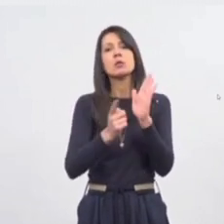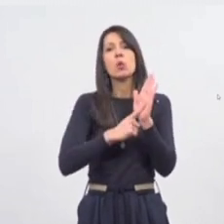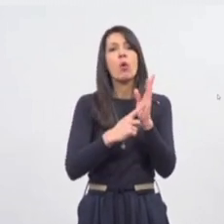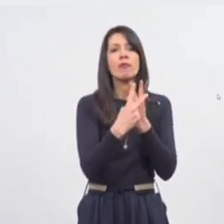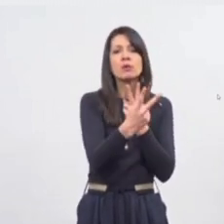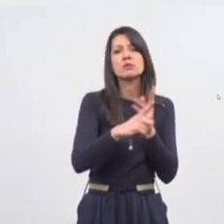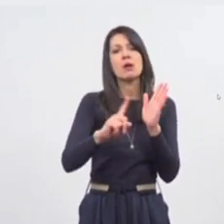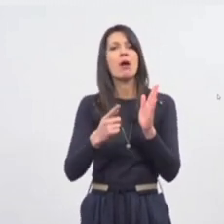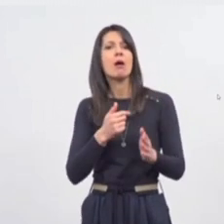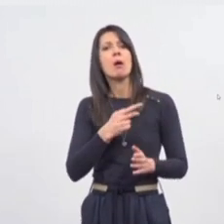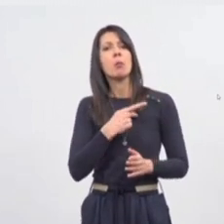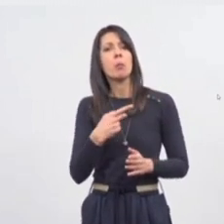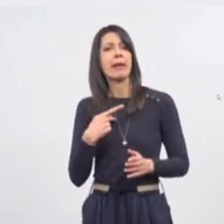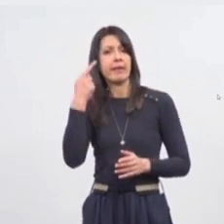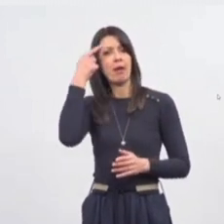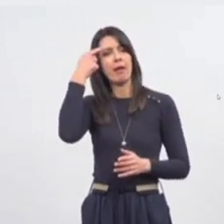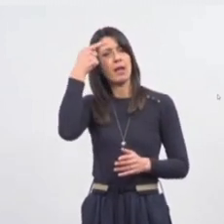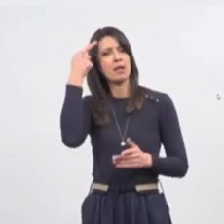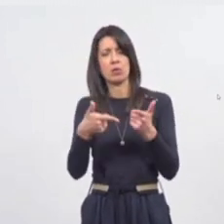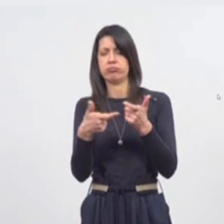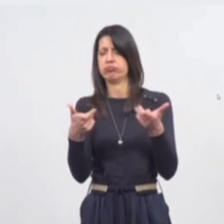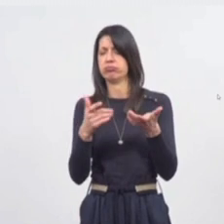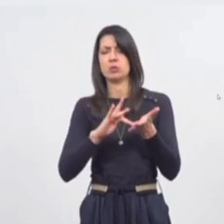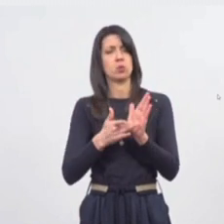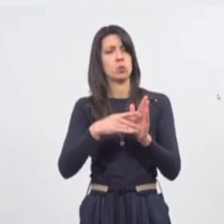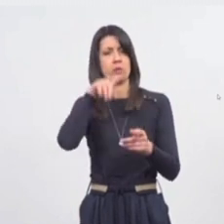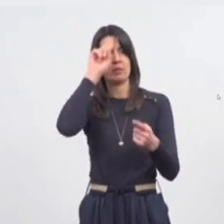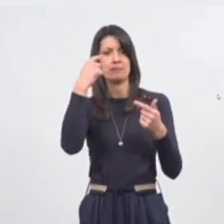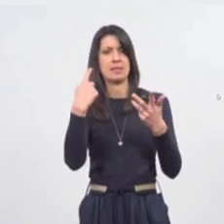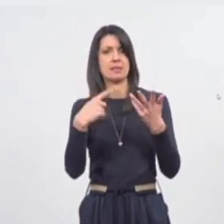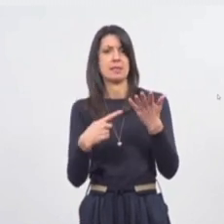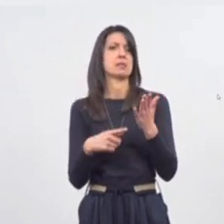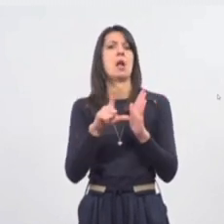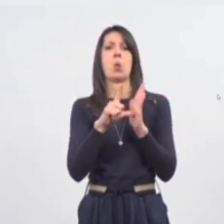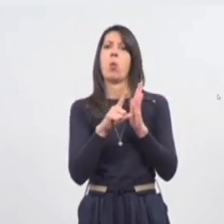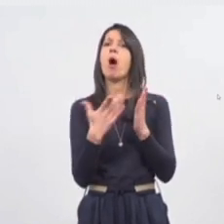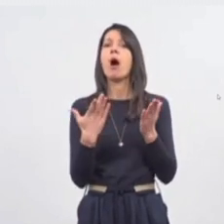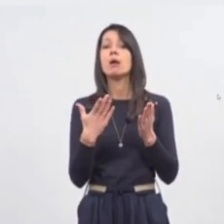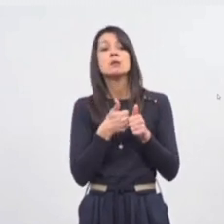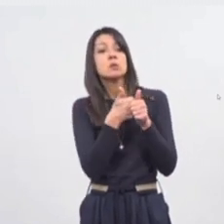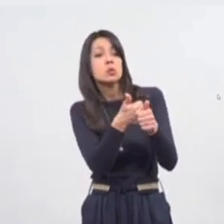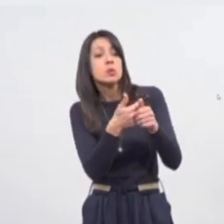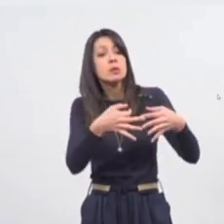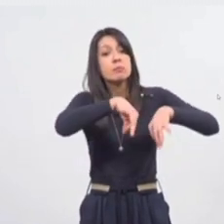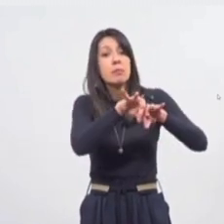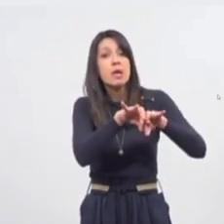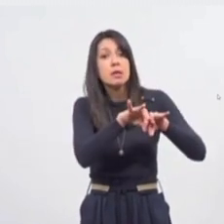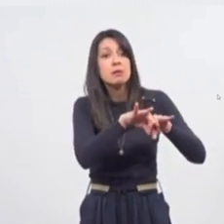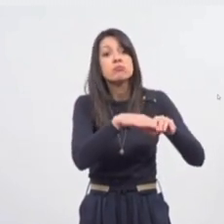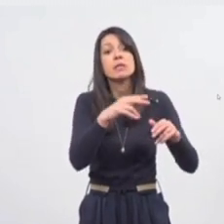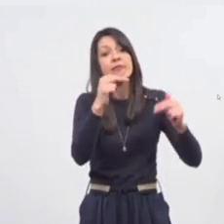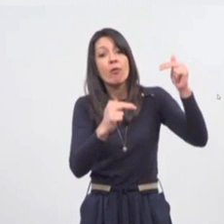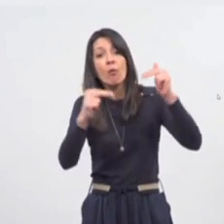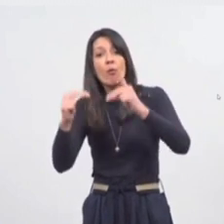voisin, etc. Tous ces sujets sont à un niveau différent selon les pays de transposition. Nous avons aussi les